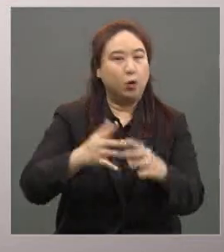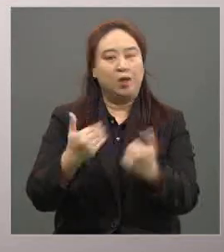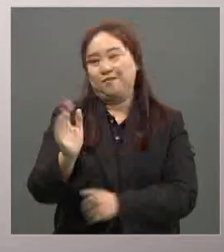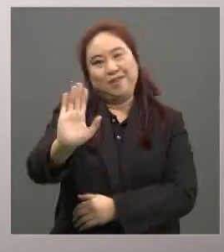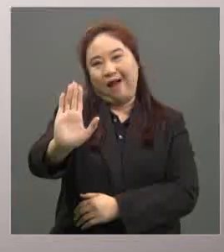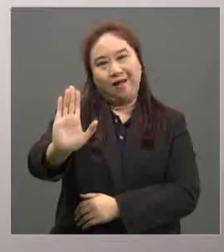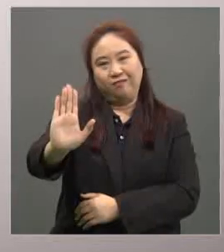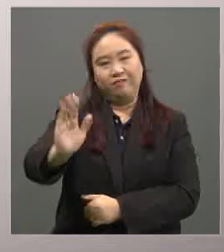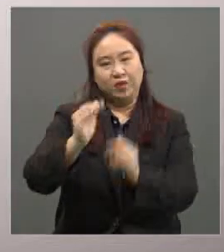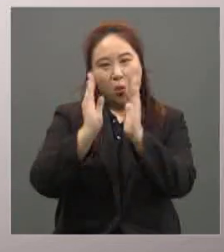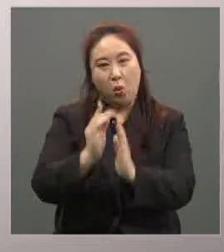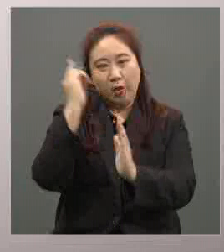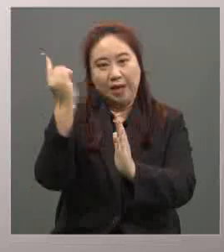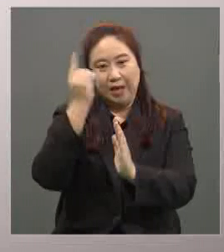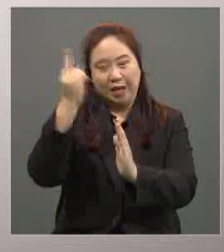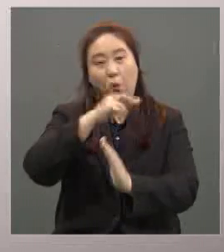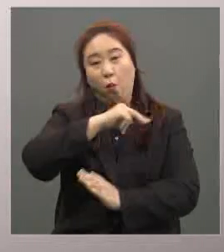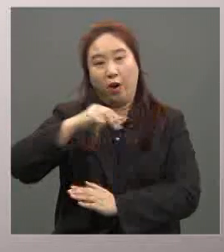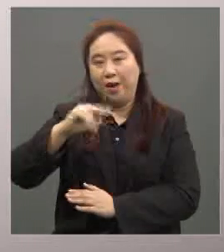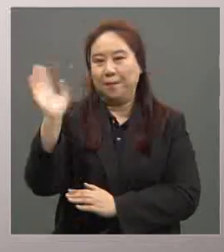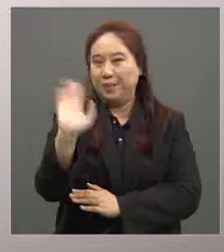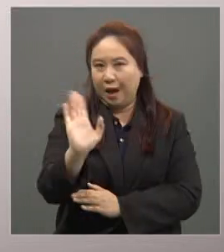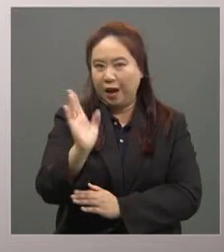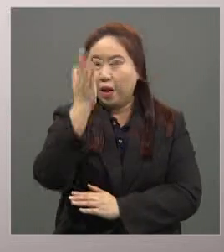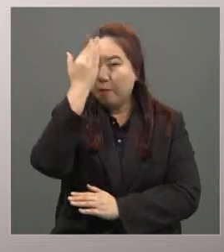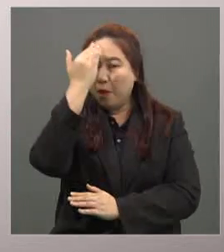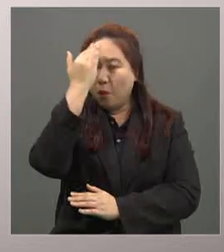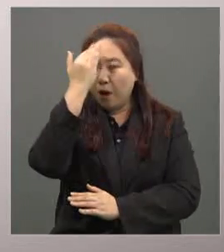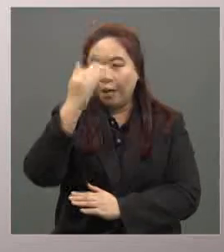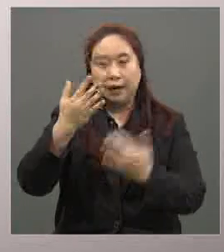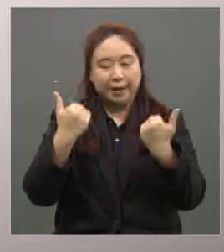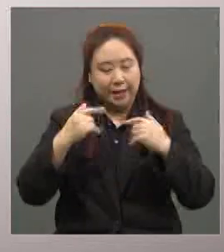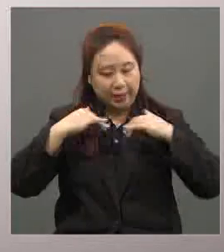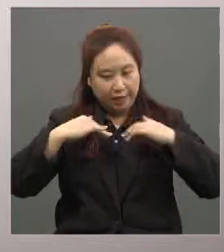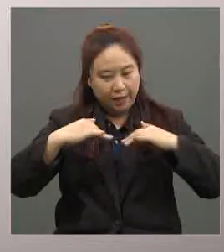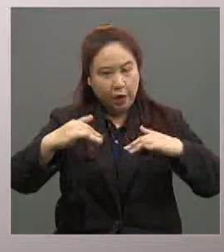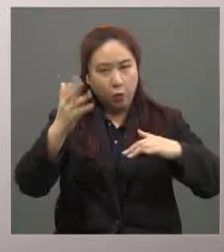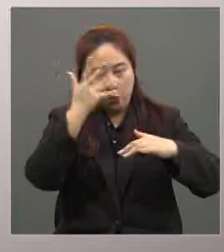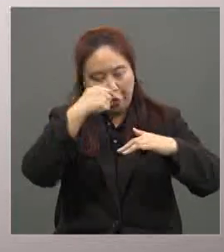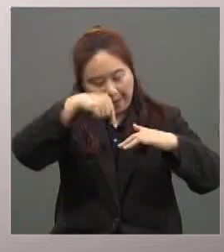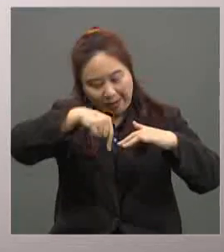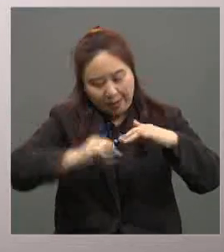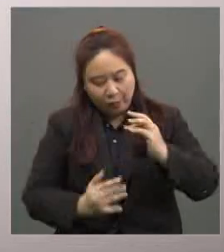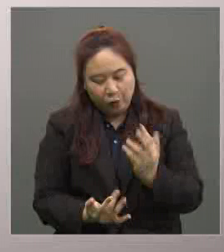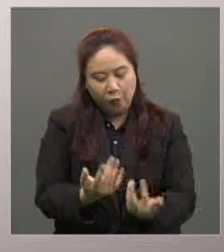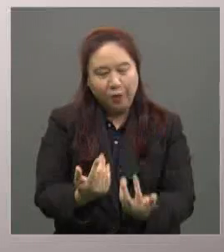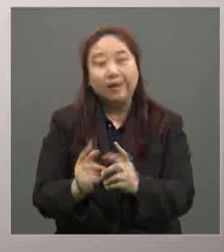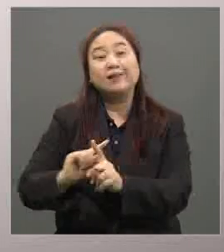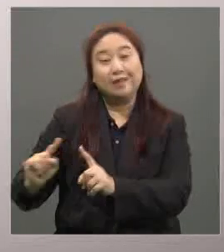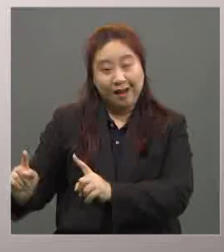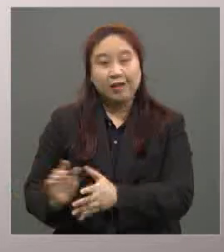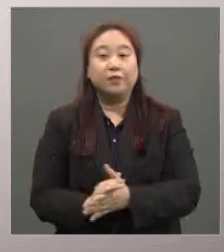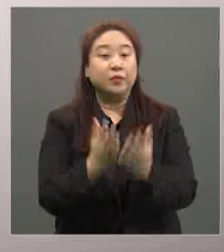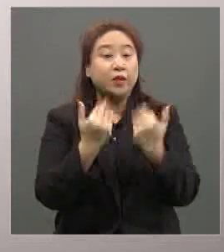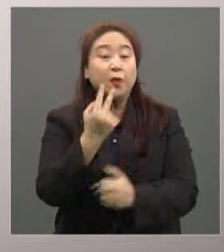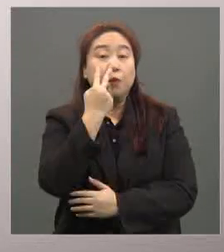อนุญาตให้นักท่องเที่ยวเนี่ยนะฮะลงไปเล่นน้ำด้วยเพราะว่าอะไรมันเกี่ยวกับเรื่องของความสวยงามเกี่ยวกับเรื่องของปะการังอะไรต่างๆด้วยใช่ฮะอ่ะมาดู